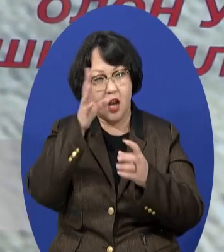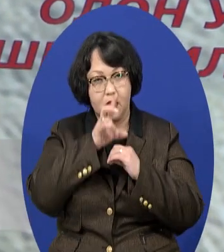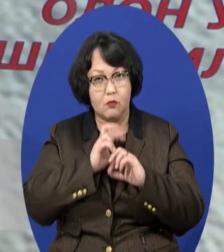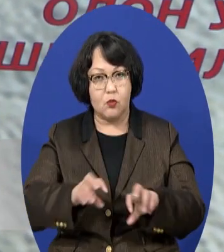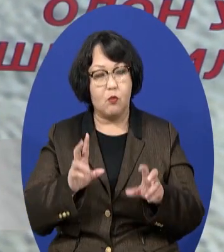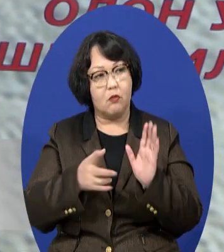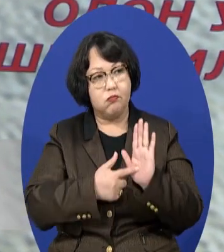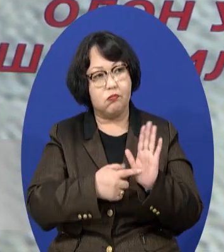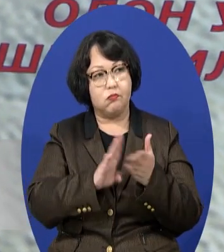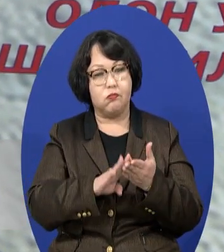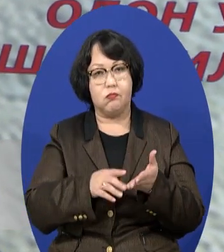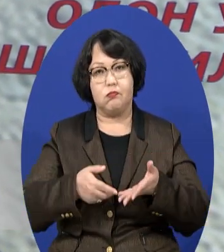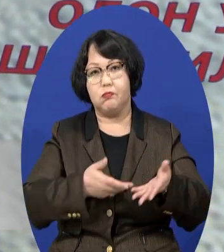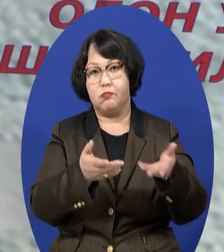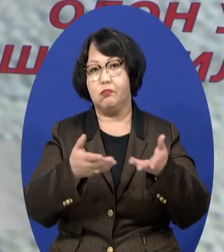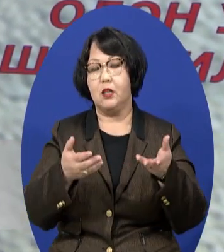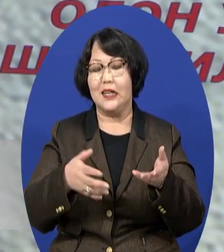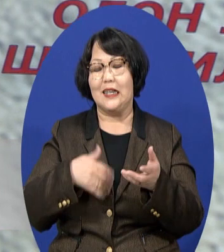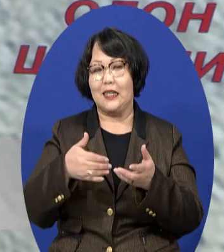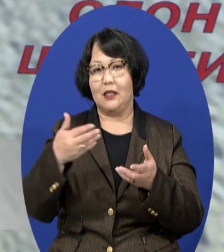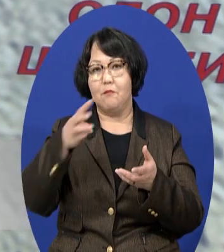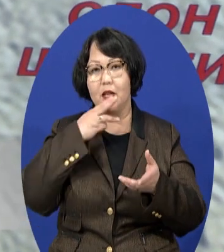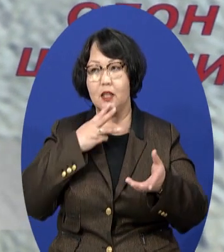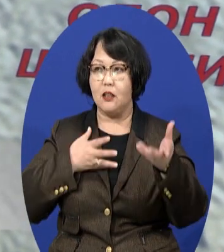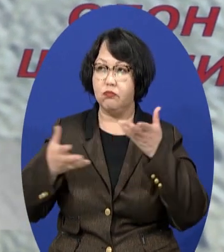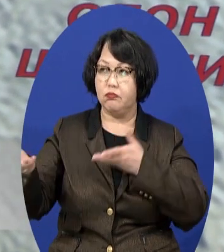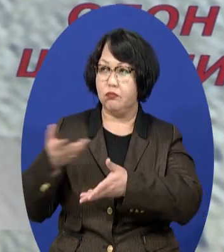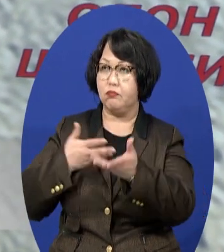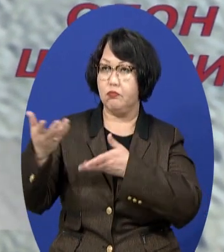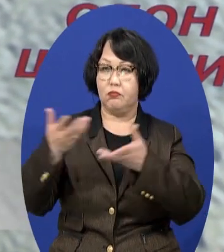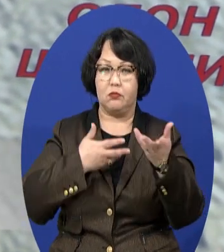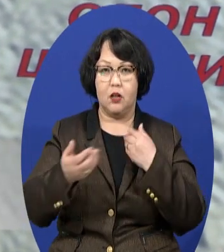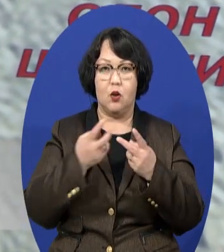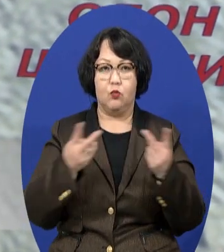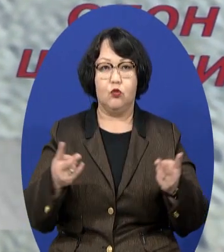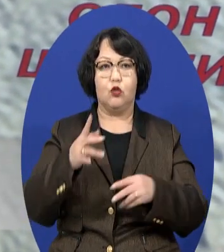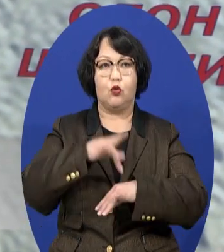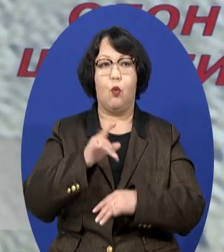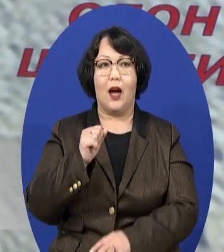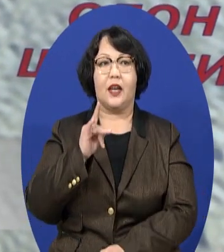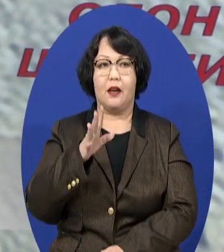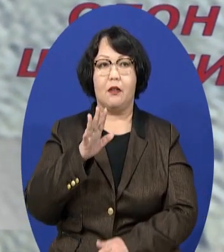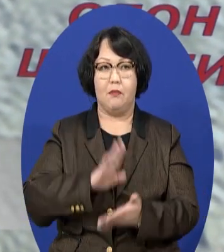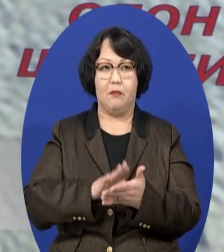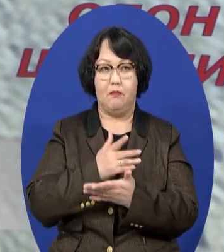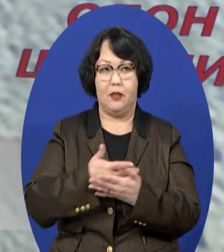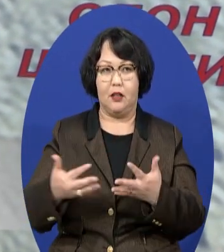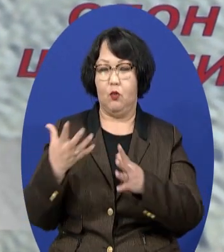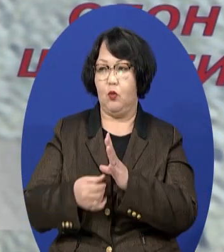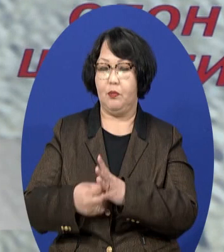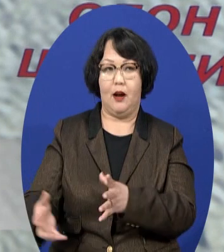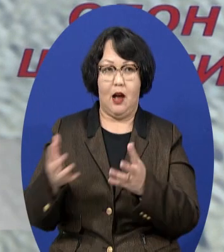хүртэл болгох. За цаашдаа бол энэ мэдээлэл солилцсноор бид одоо үндэсний төв архивта энэ баримтуудыг хуулбараар